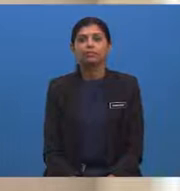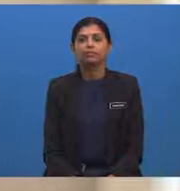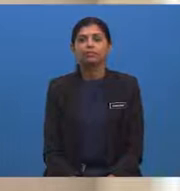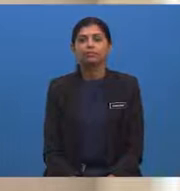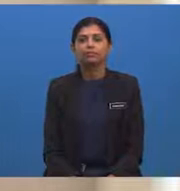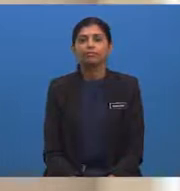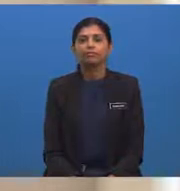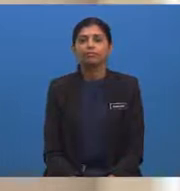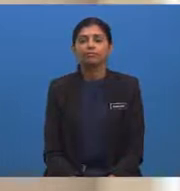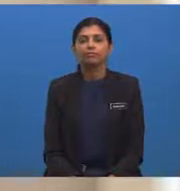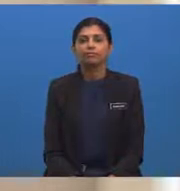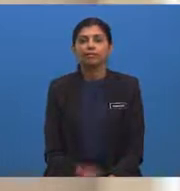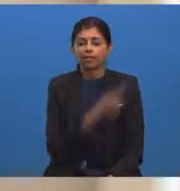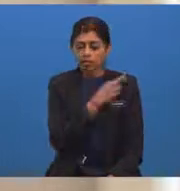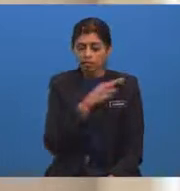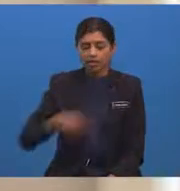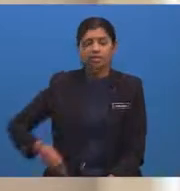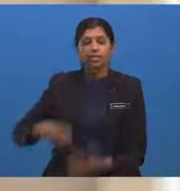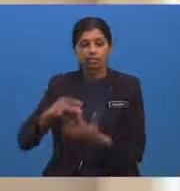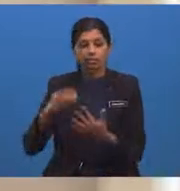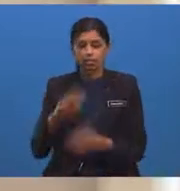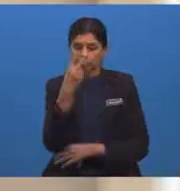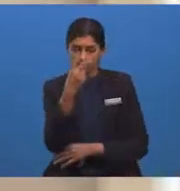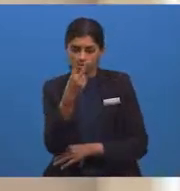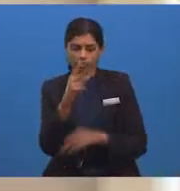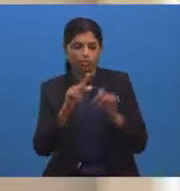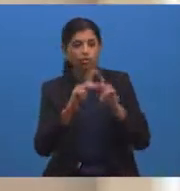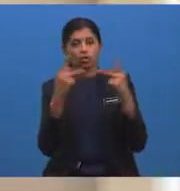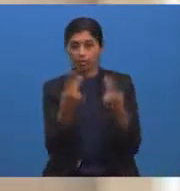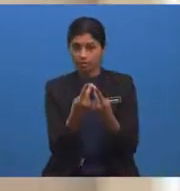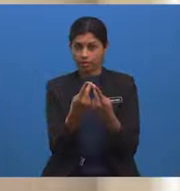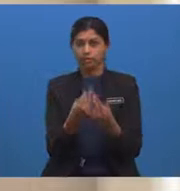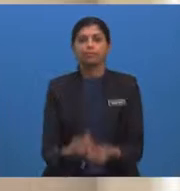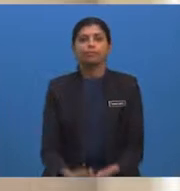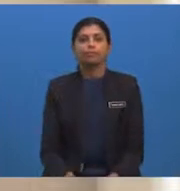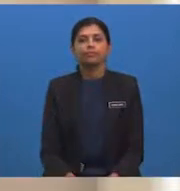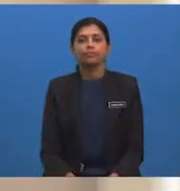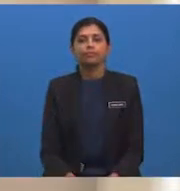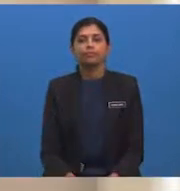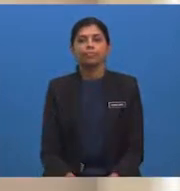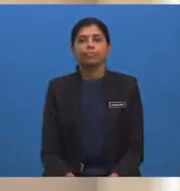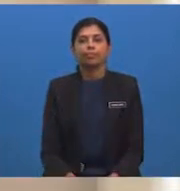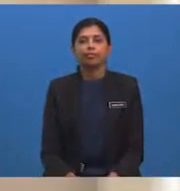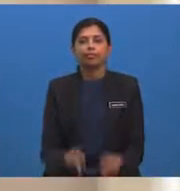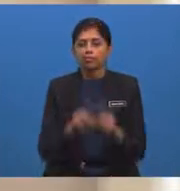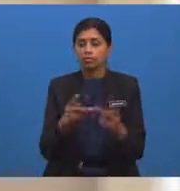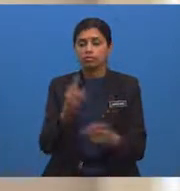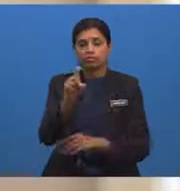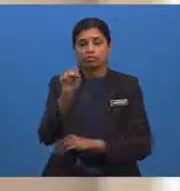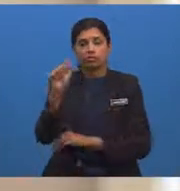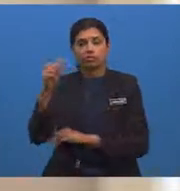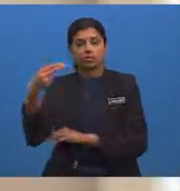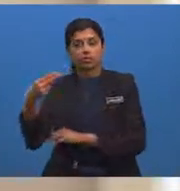dipilih mestilah dilihat kepada keturunannya. Keturunan raja yang dilantik mestilah disahkan oleh